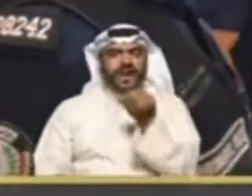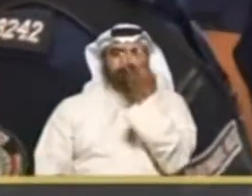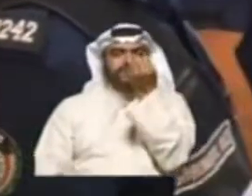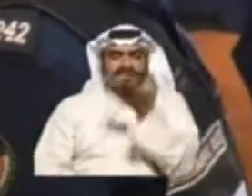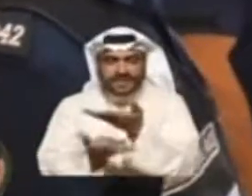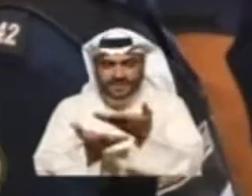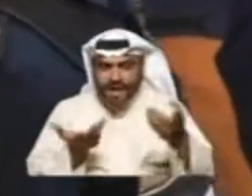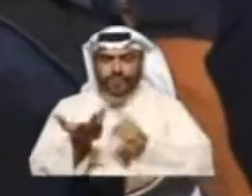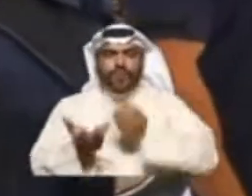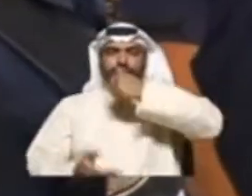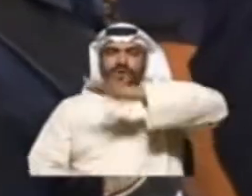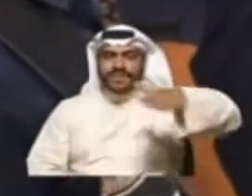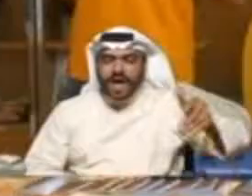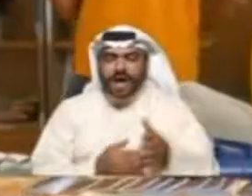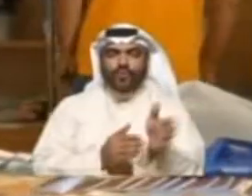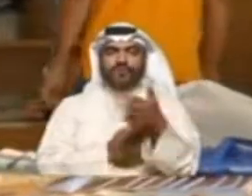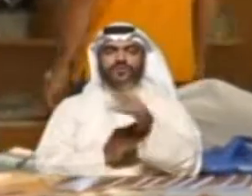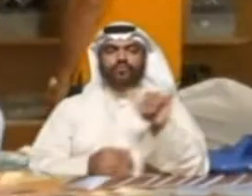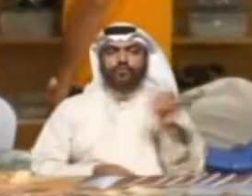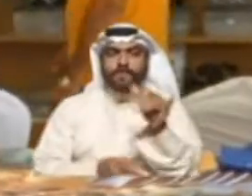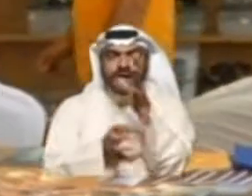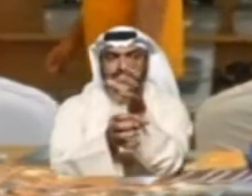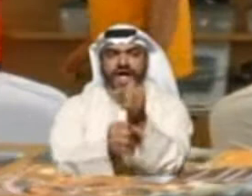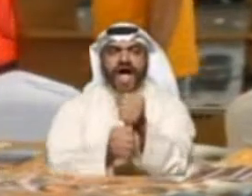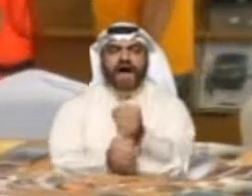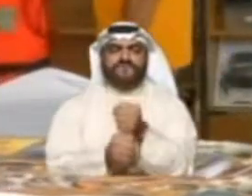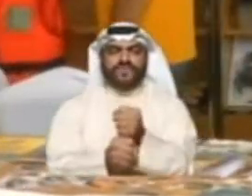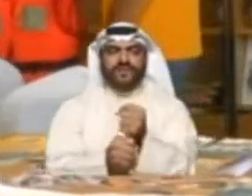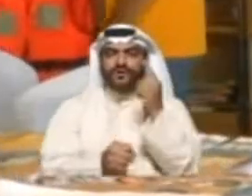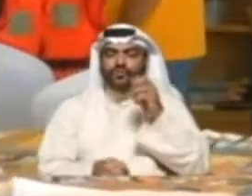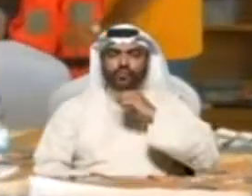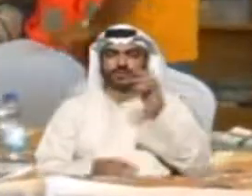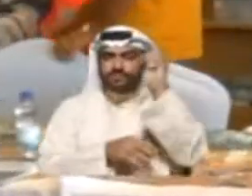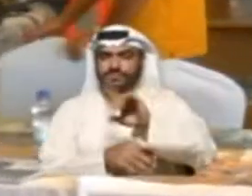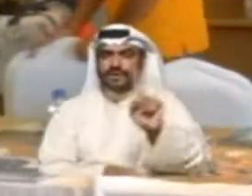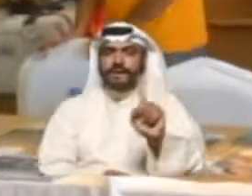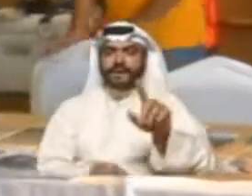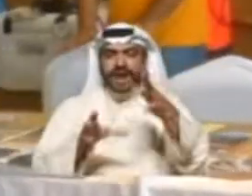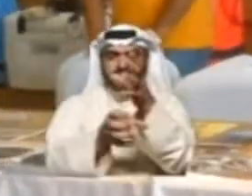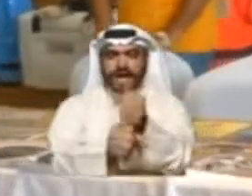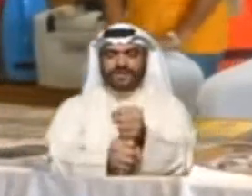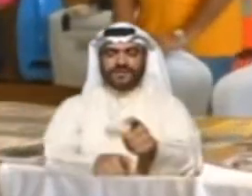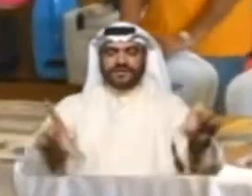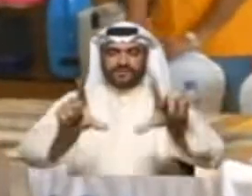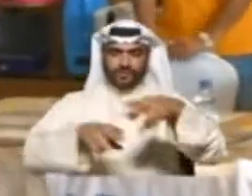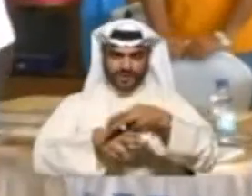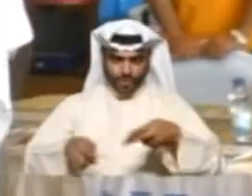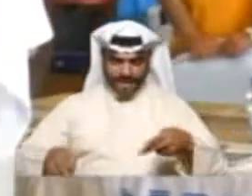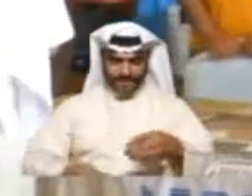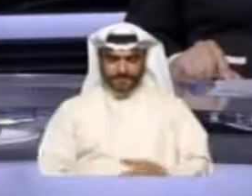التركيز على البحث العلمي، بالإضافة إلى تعزيز الوعي العام بأهمية هذه الثروة الطبيعية. حسن بن غيام، تلفزيون دولة الكويت.